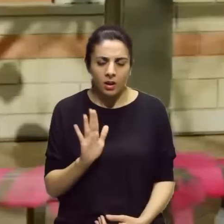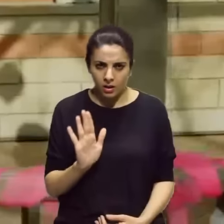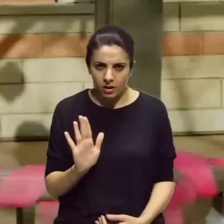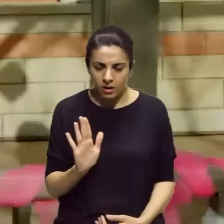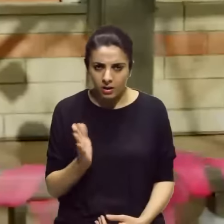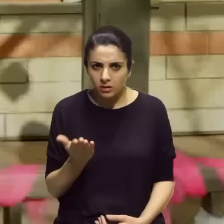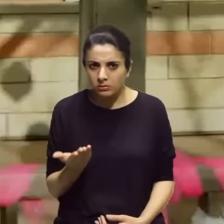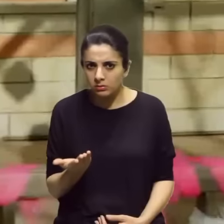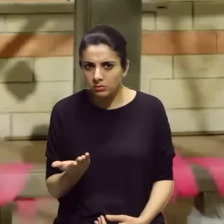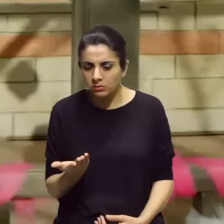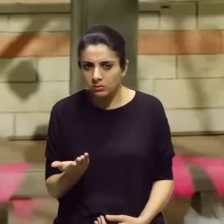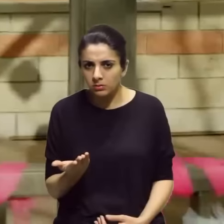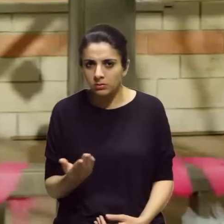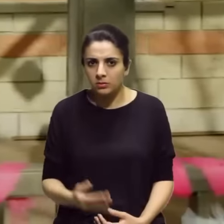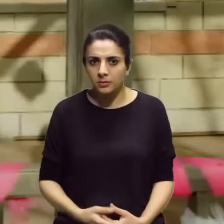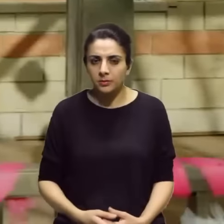İyi de.